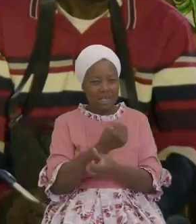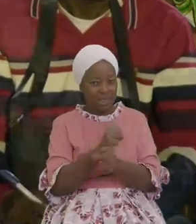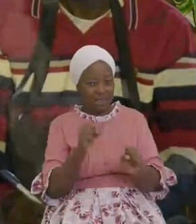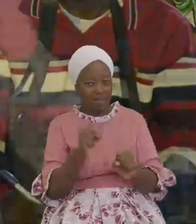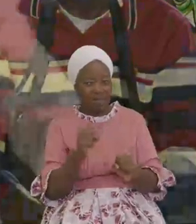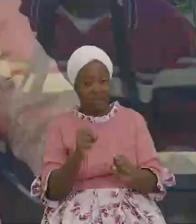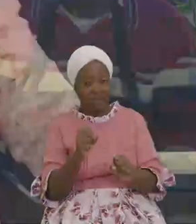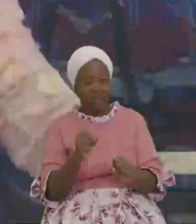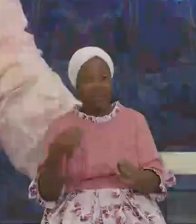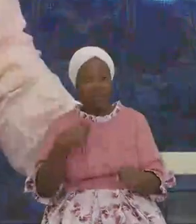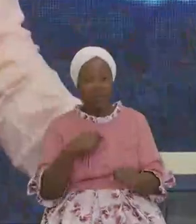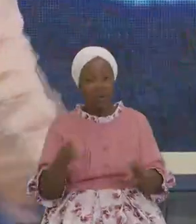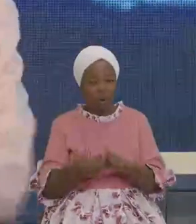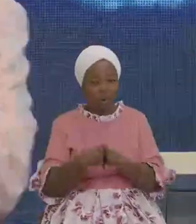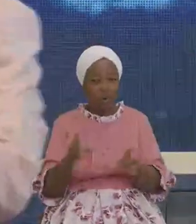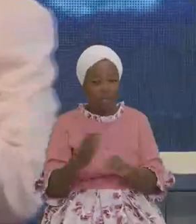Nous sommes sauvés.